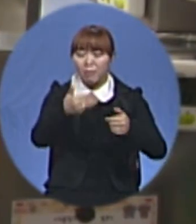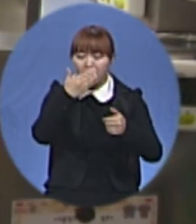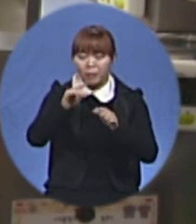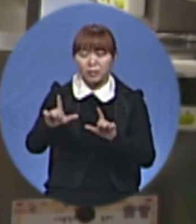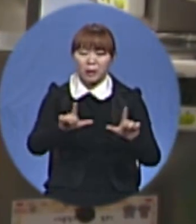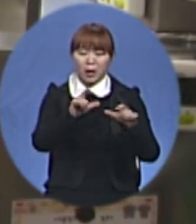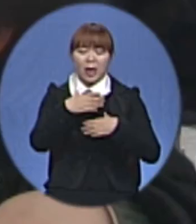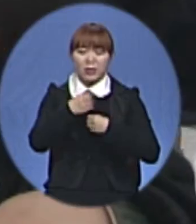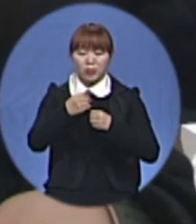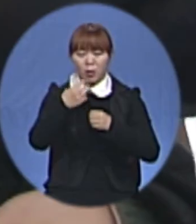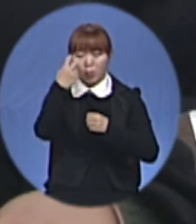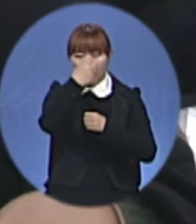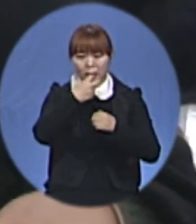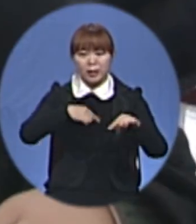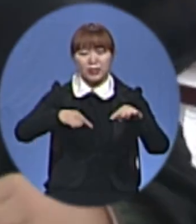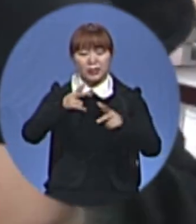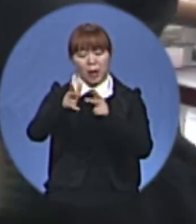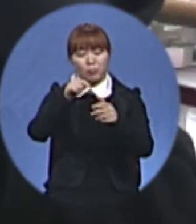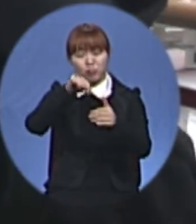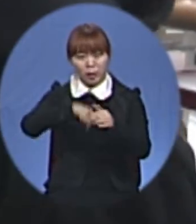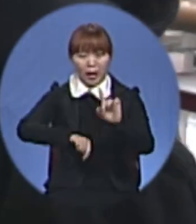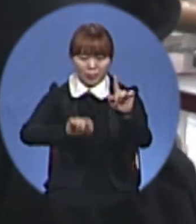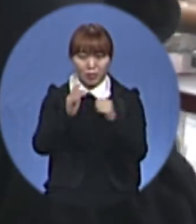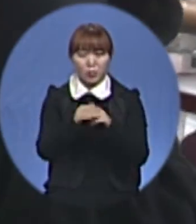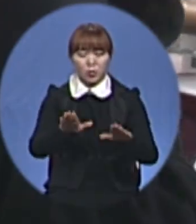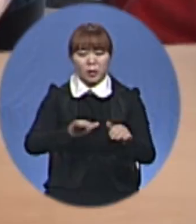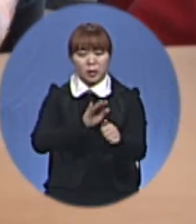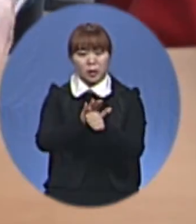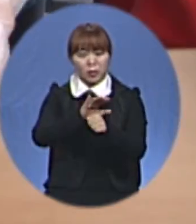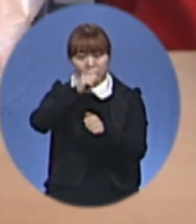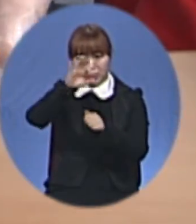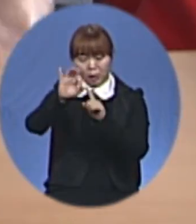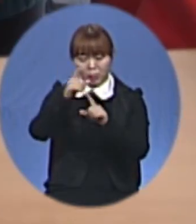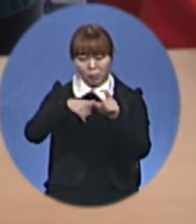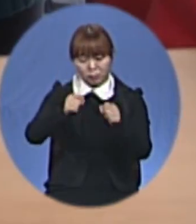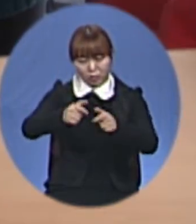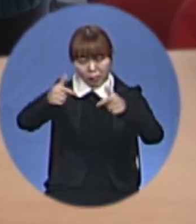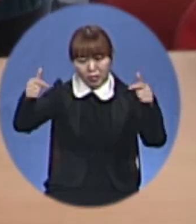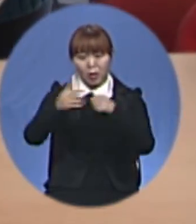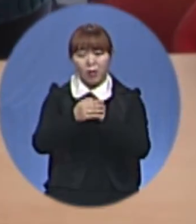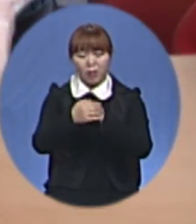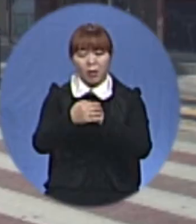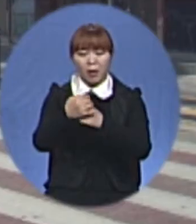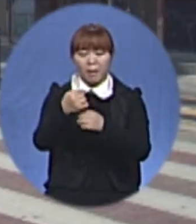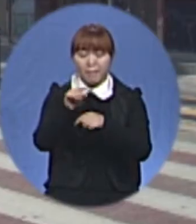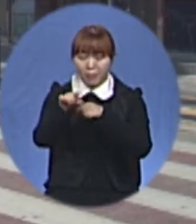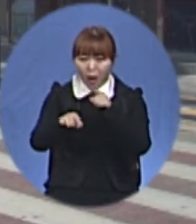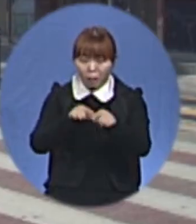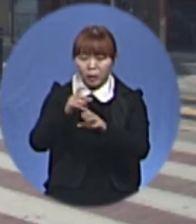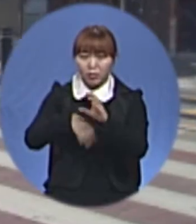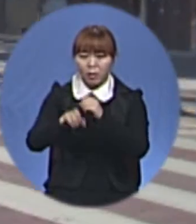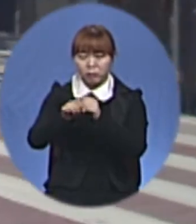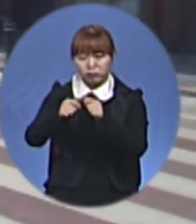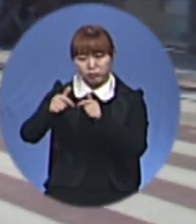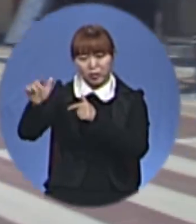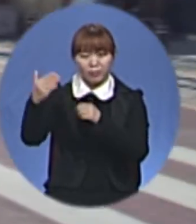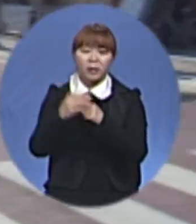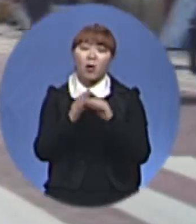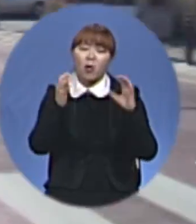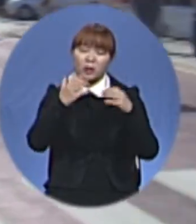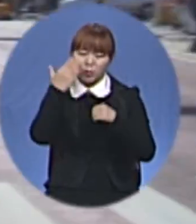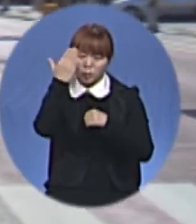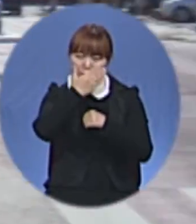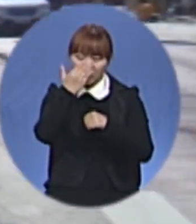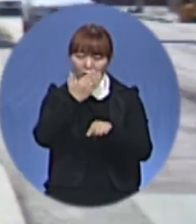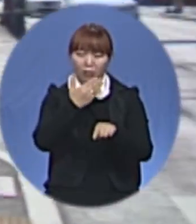식생활 안전관리 사업 중 하나입니다. 올해 지원 예산을 대폭 확대해 방문 개소수가 늘어납니다. 어린이